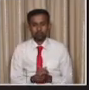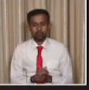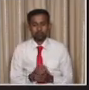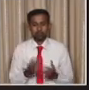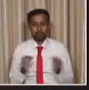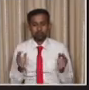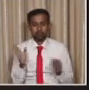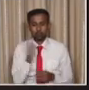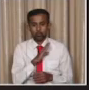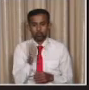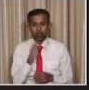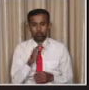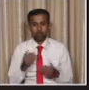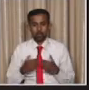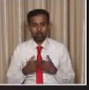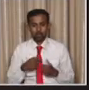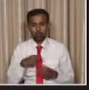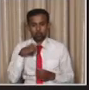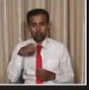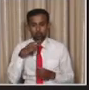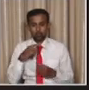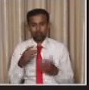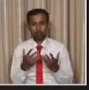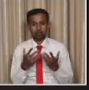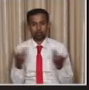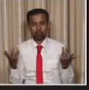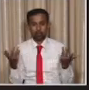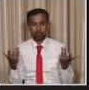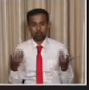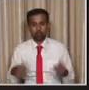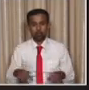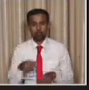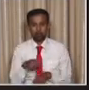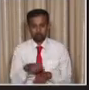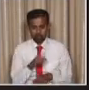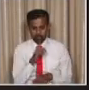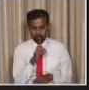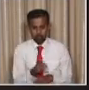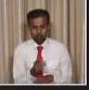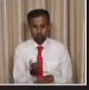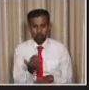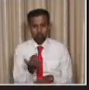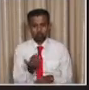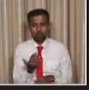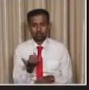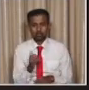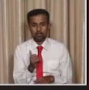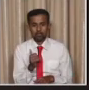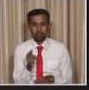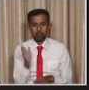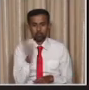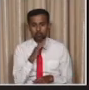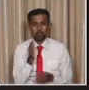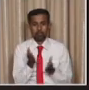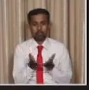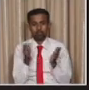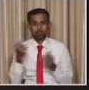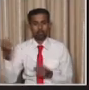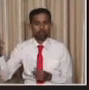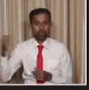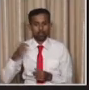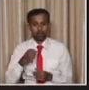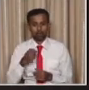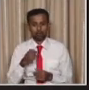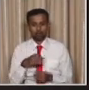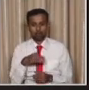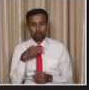නොමිලේ හුලම් අපේ වෙරළවල් වල නැහැ කියන එකත් අපි මේ අවස්ථාවේදී අපි කියන්න ඕනේ. මොකද සමහර ලාවට මේ හුලම් ඉන්දියාවෙන් එන නිසා